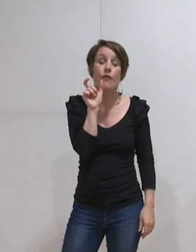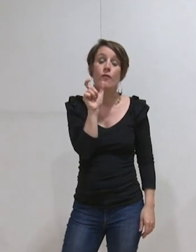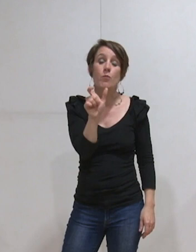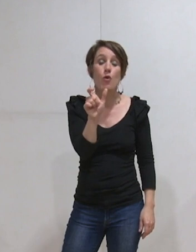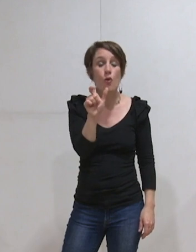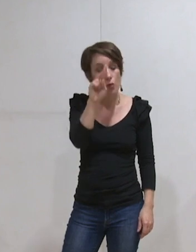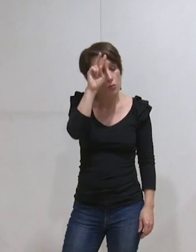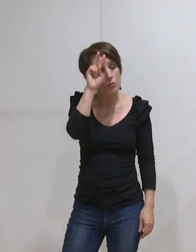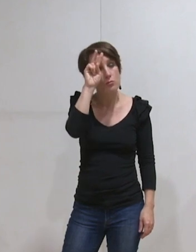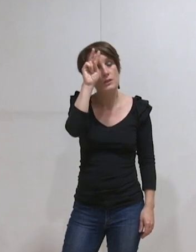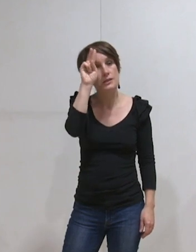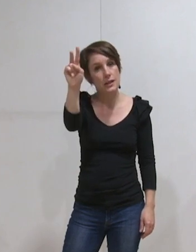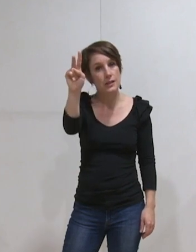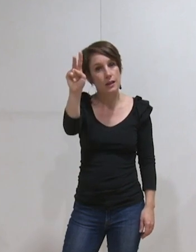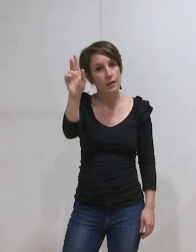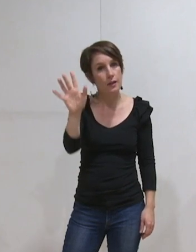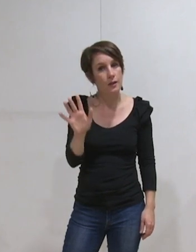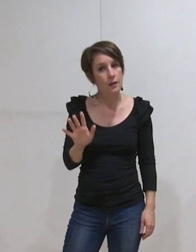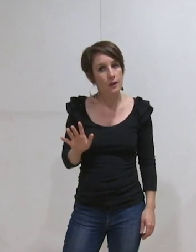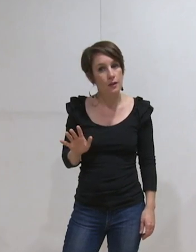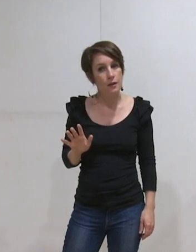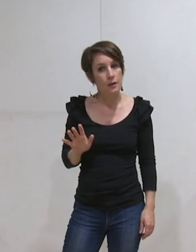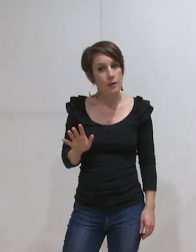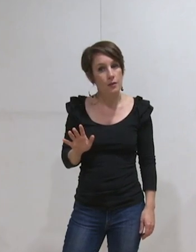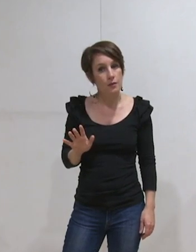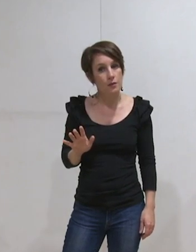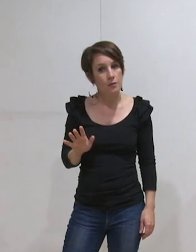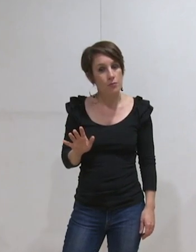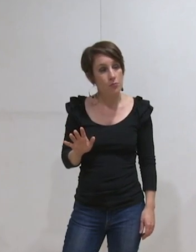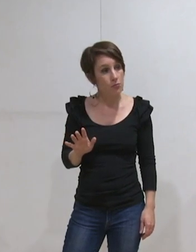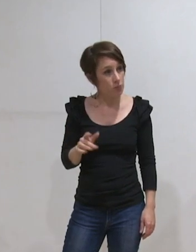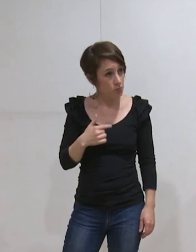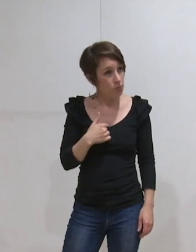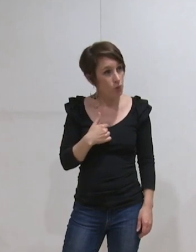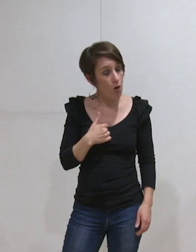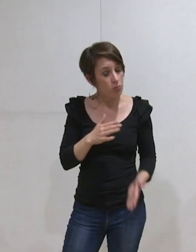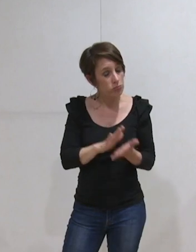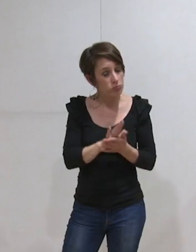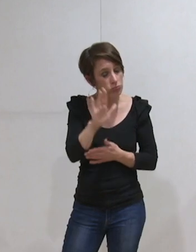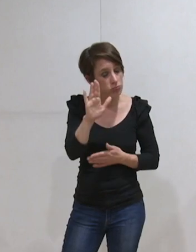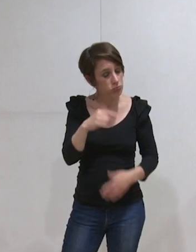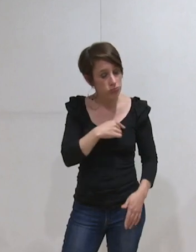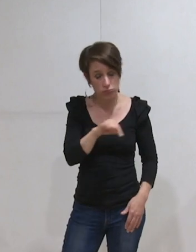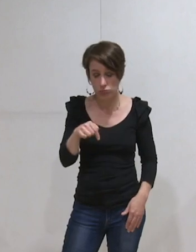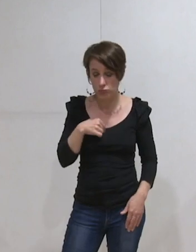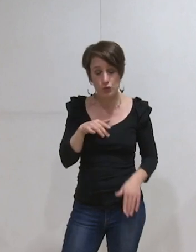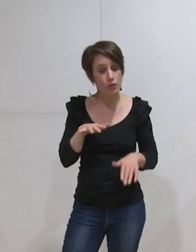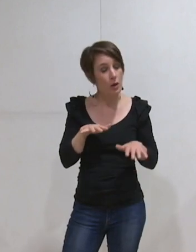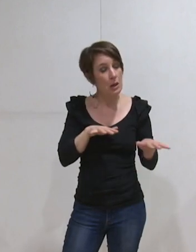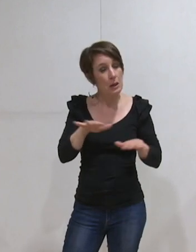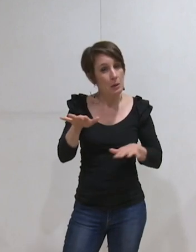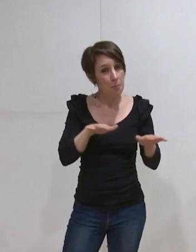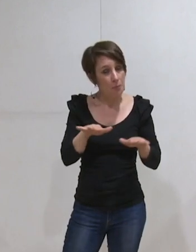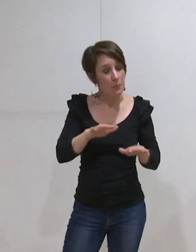le confirmer c'est aussi notre façon de faire de la